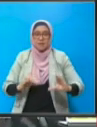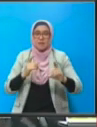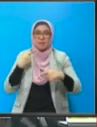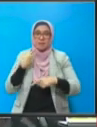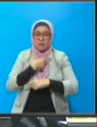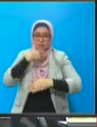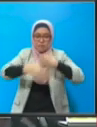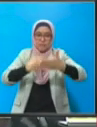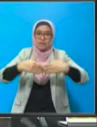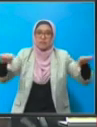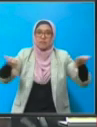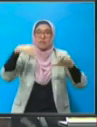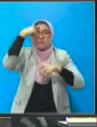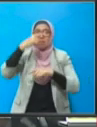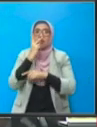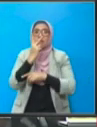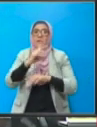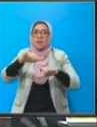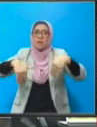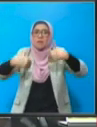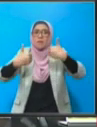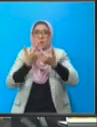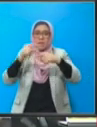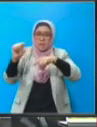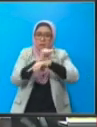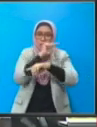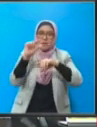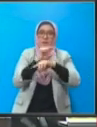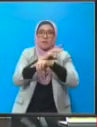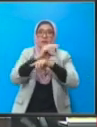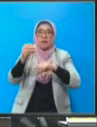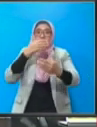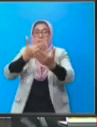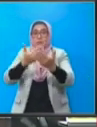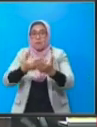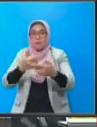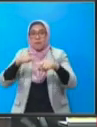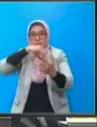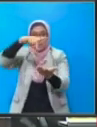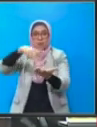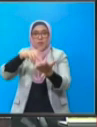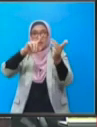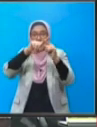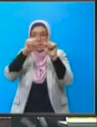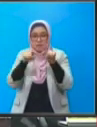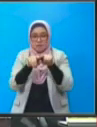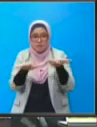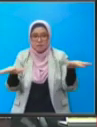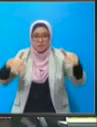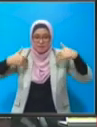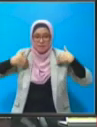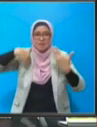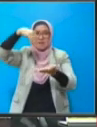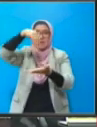usahakan ialah melihat sejauh mana penggunaan dan keberkesanan pusat-pusat internet yang ada di kawasan orang